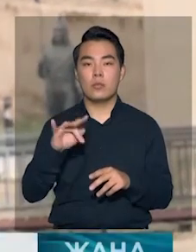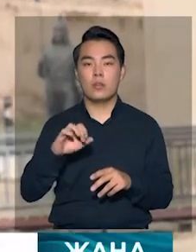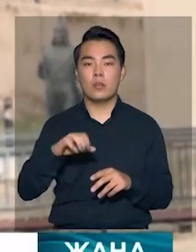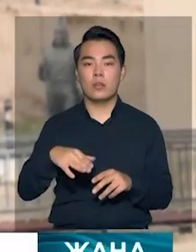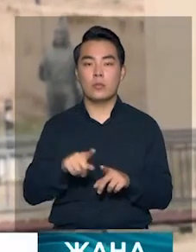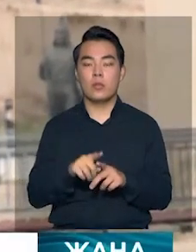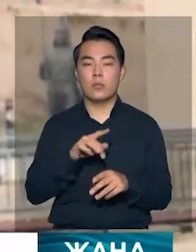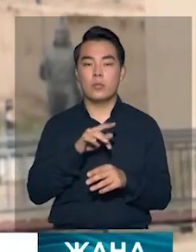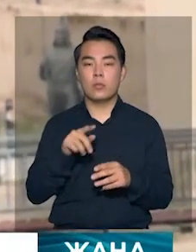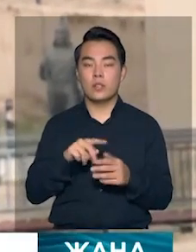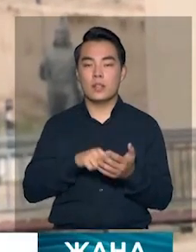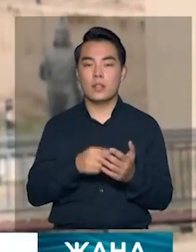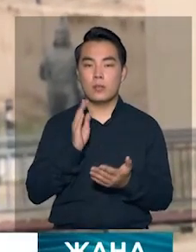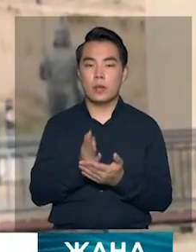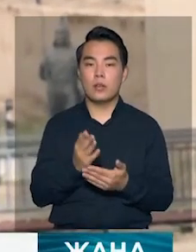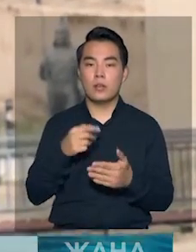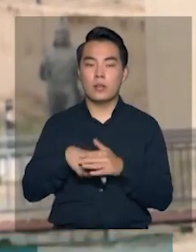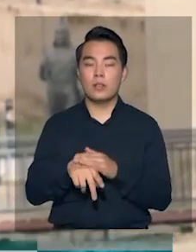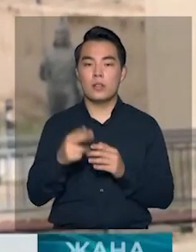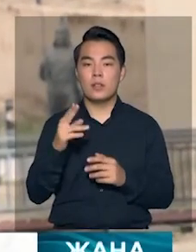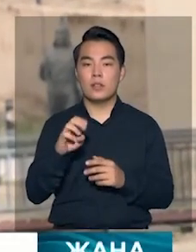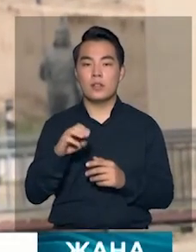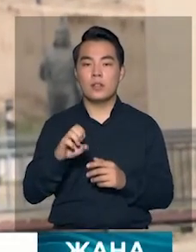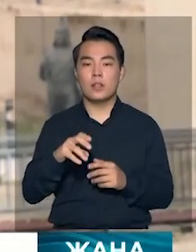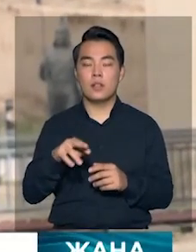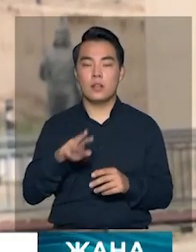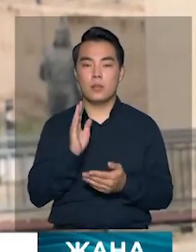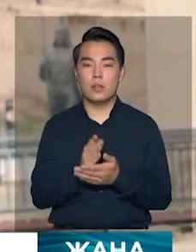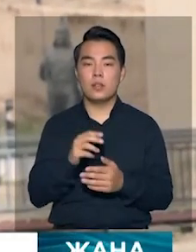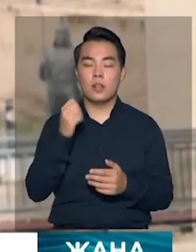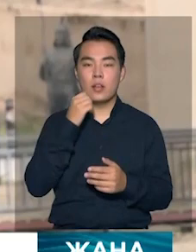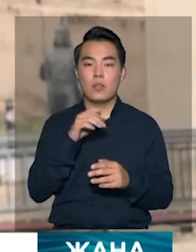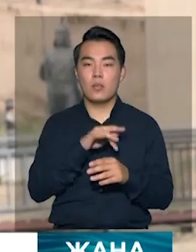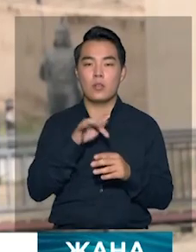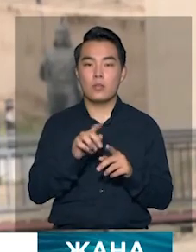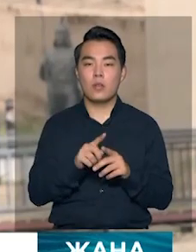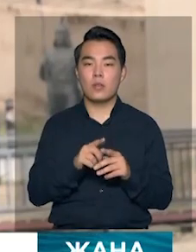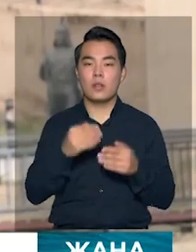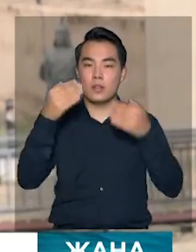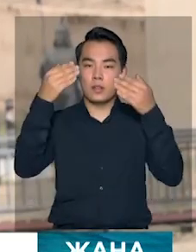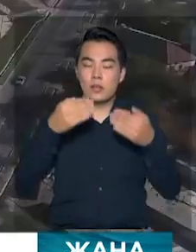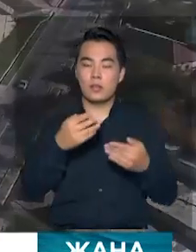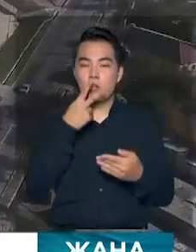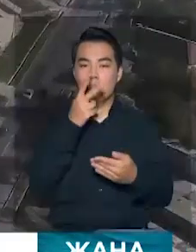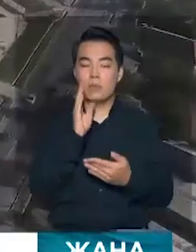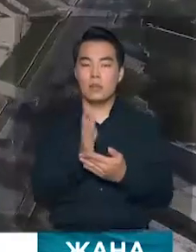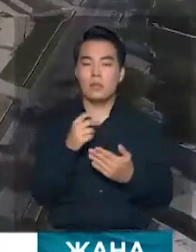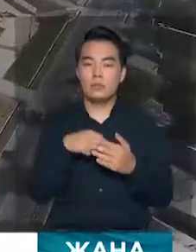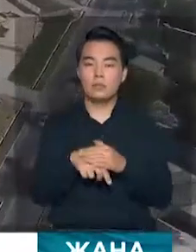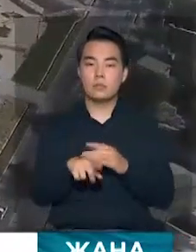ішіндегі маңыздысы шоқтығы биігі осы цитадель. Яғни ескі қала аумағына салынған қабырғалы қорған. Ғалымдар бұл нысанның